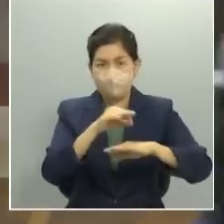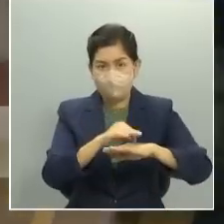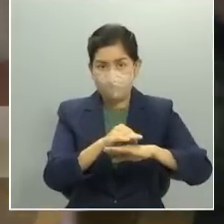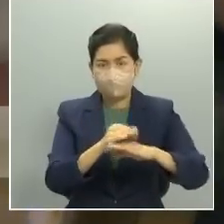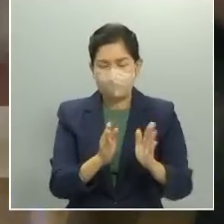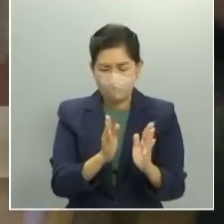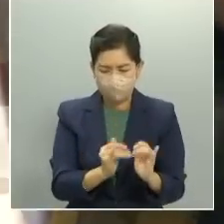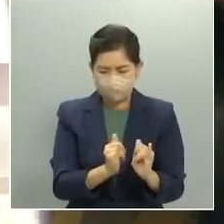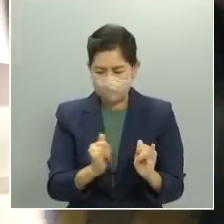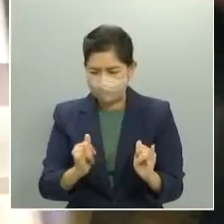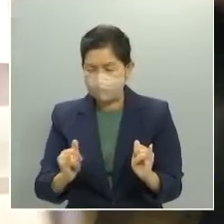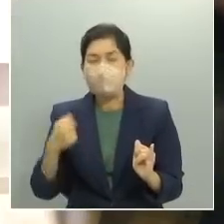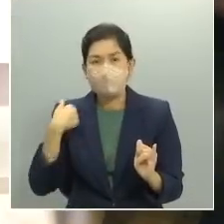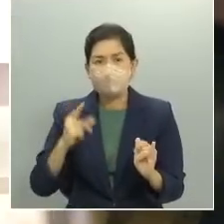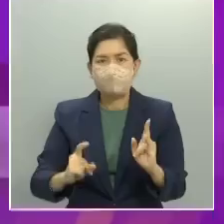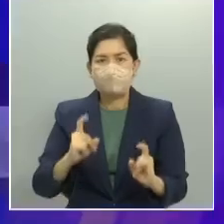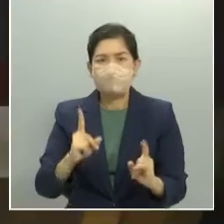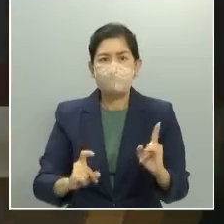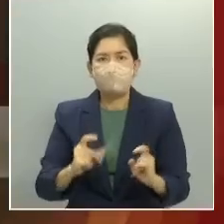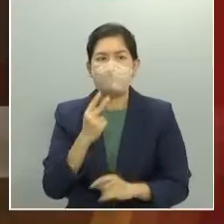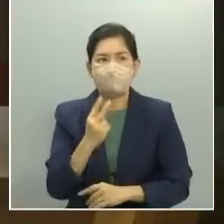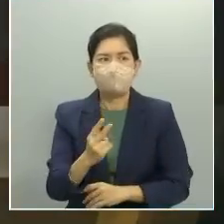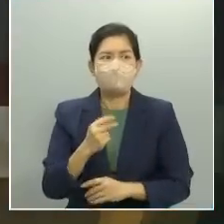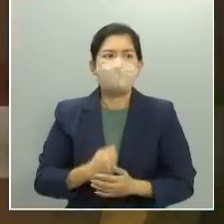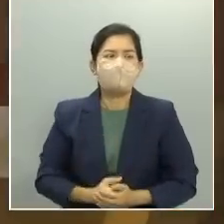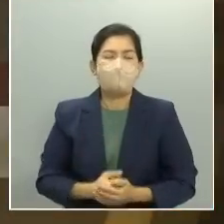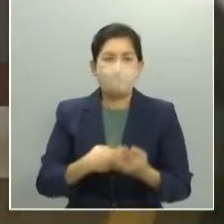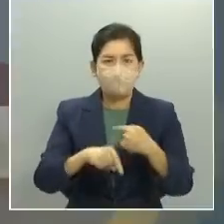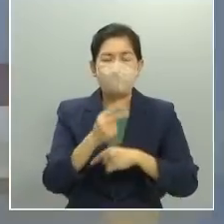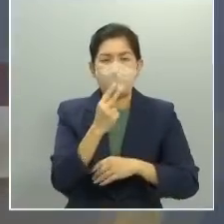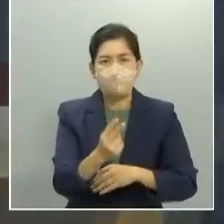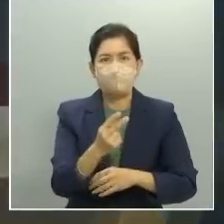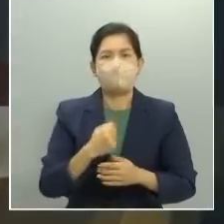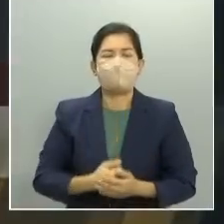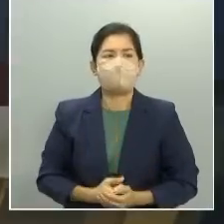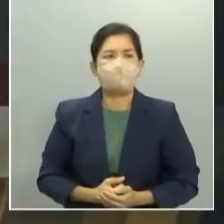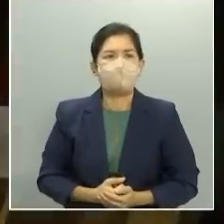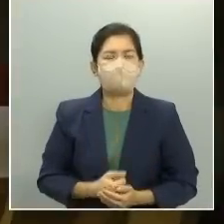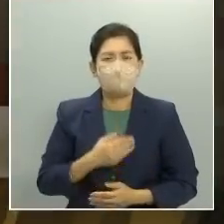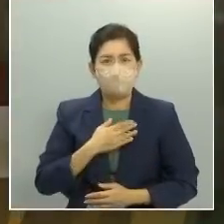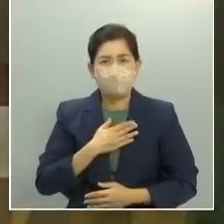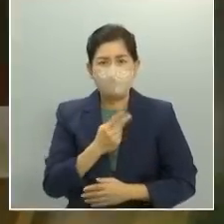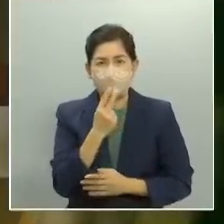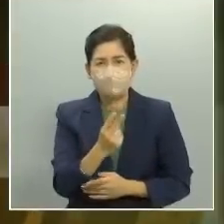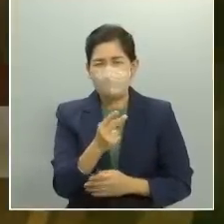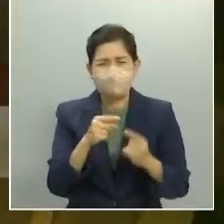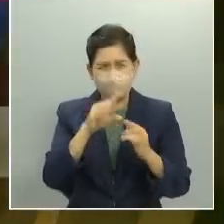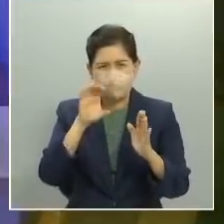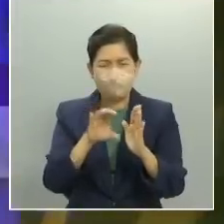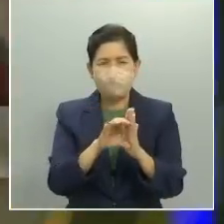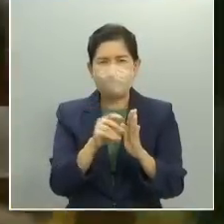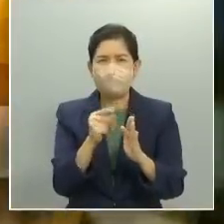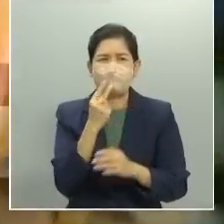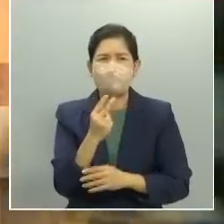าหน้าที่ระงับยับยั้งเหตุไฟไหม้แล้วเข้ามาในจุดเกิดเหตุเราไม่สามารถจะให้ดูภาพได้หรอกเพราะมันห